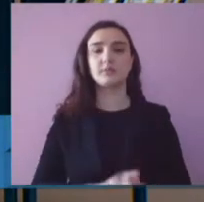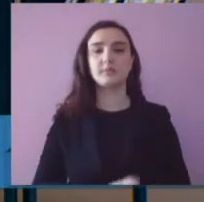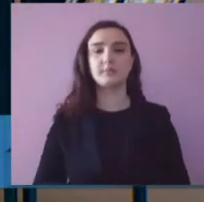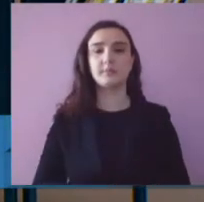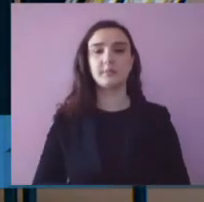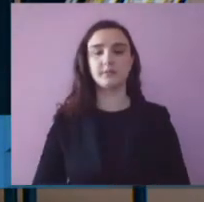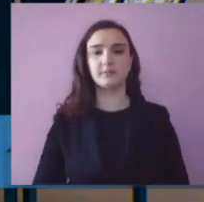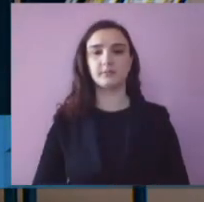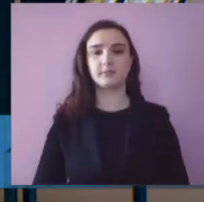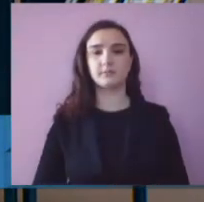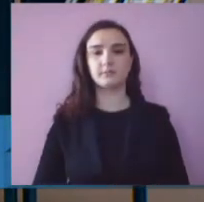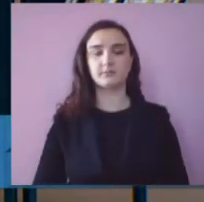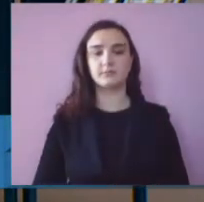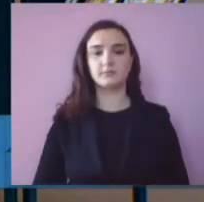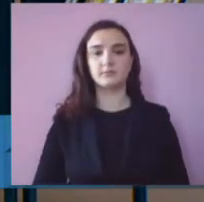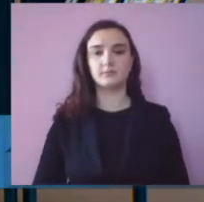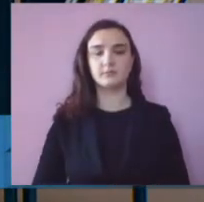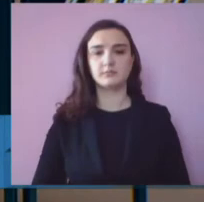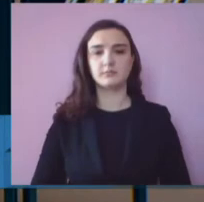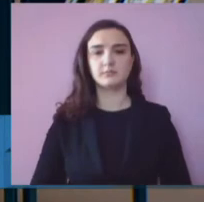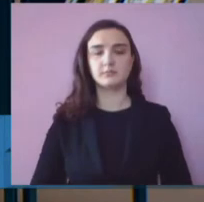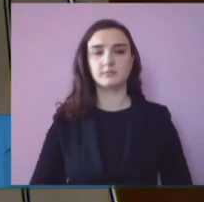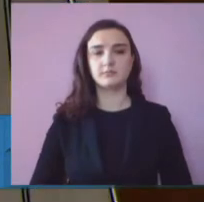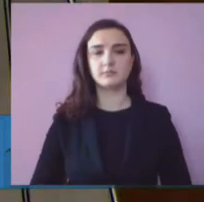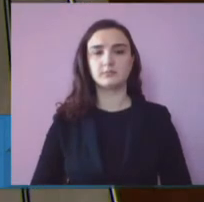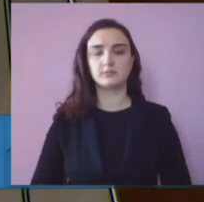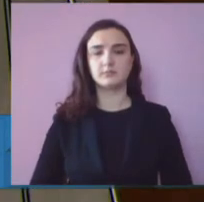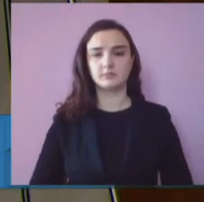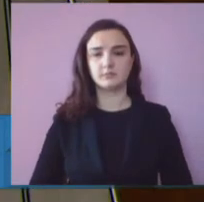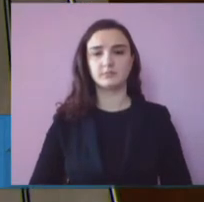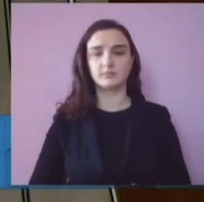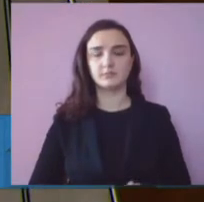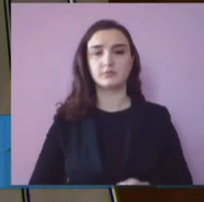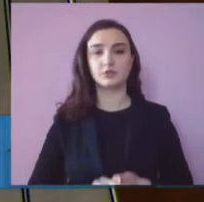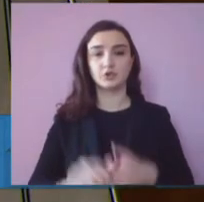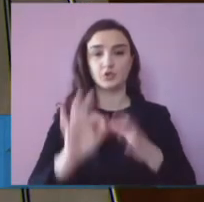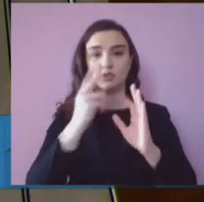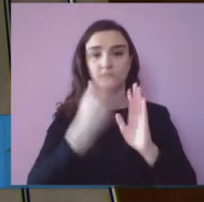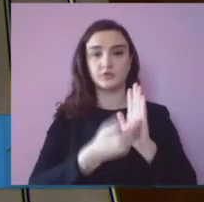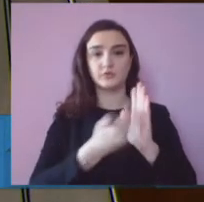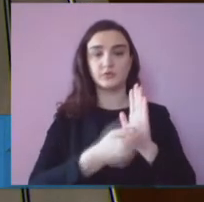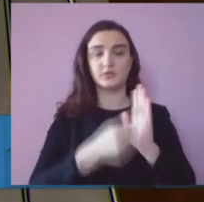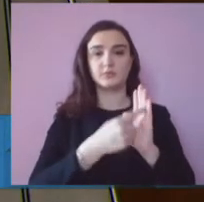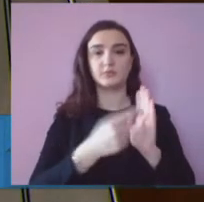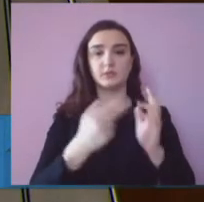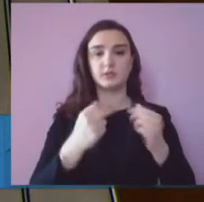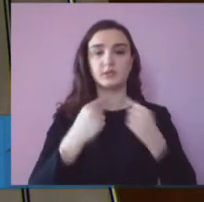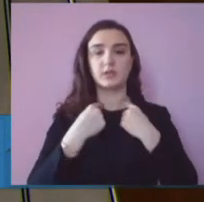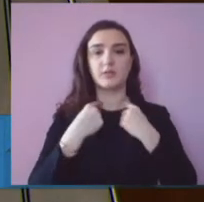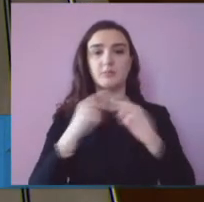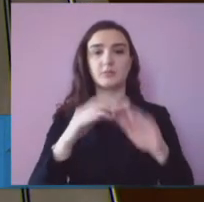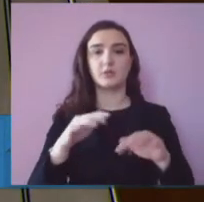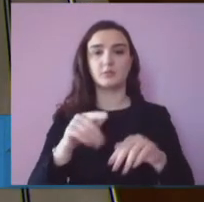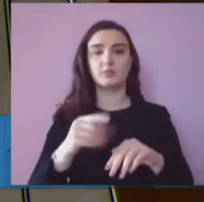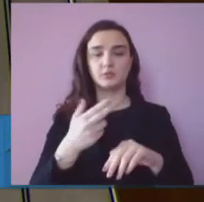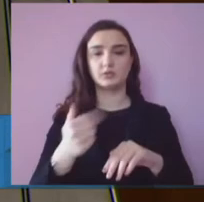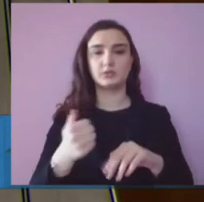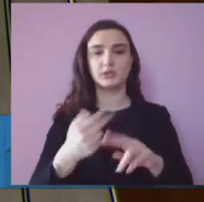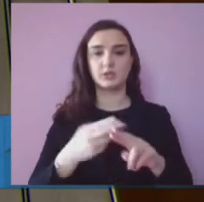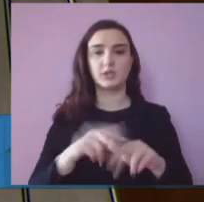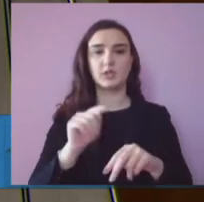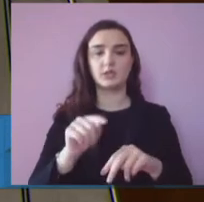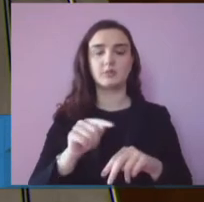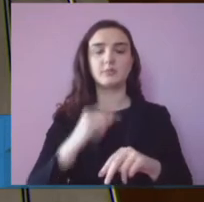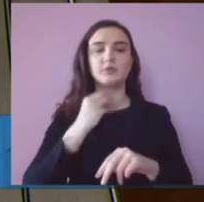ხელის შეხებაც კი ზოგჯერ ძლიერ ისეთს. სწორად ვაჩვენებ ახლა მაყურებელს ბატონ დავით ამ მიდამოში. აი ეს გახლავთ, დიახ, ფარისებრ